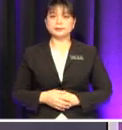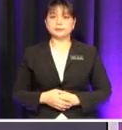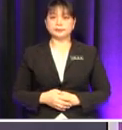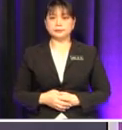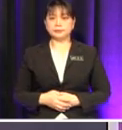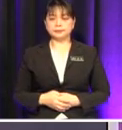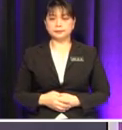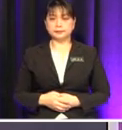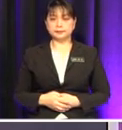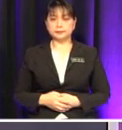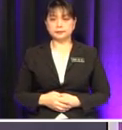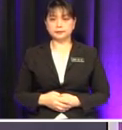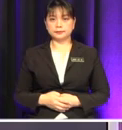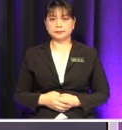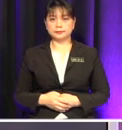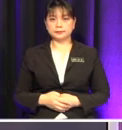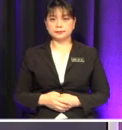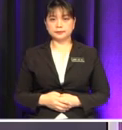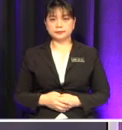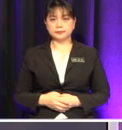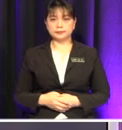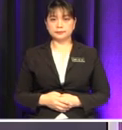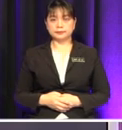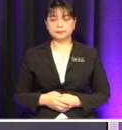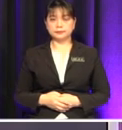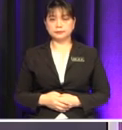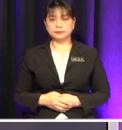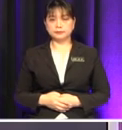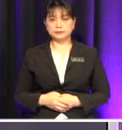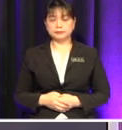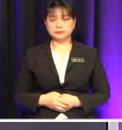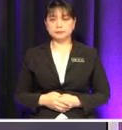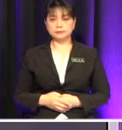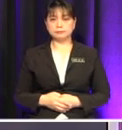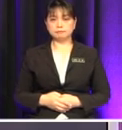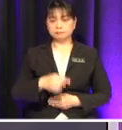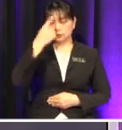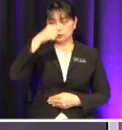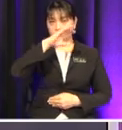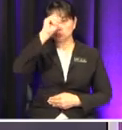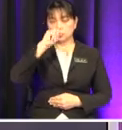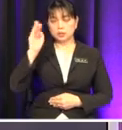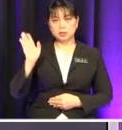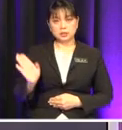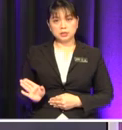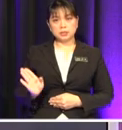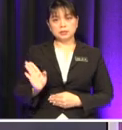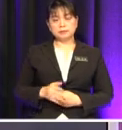untuk meredakan pemain-pemain daripada bertindak agresi semula Oke untuk soal ini